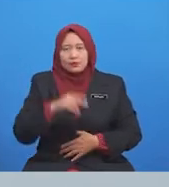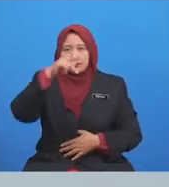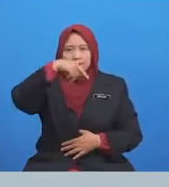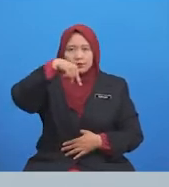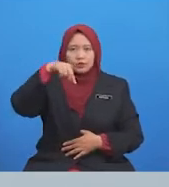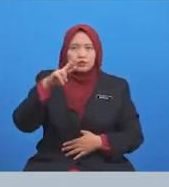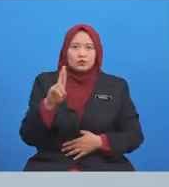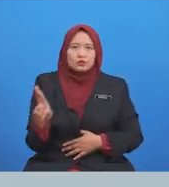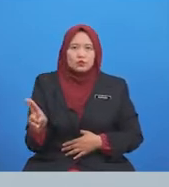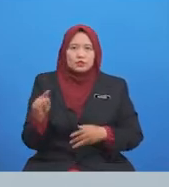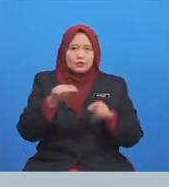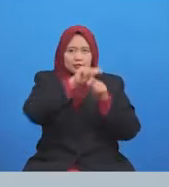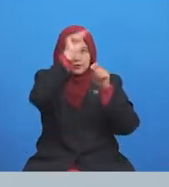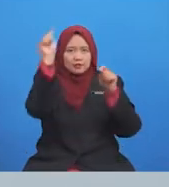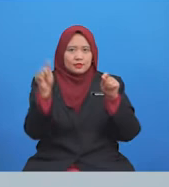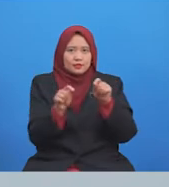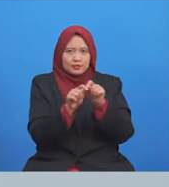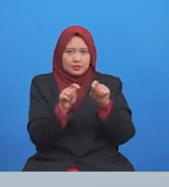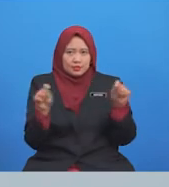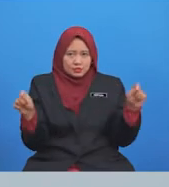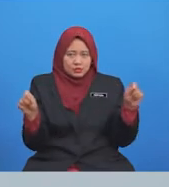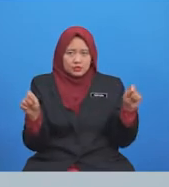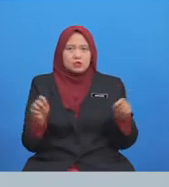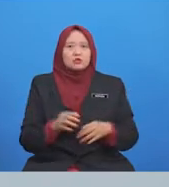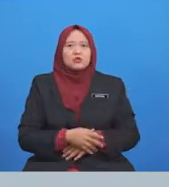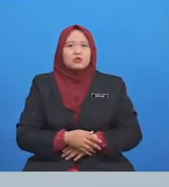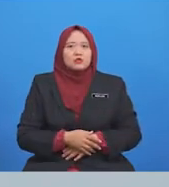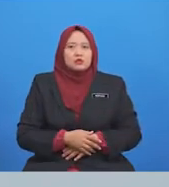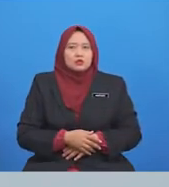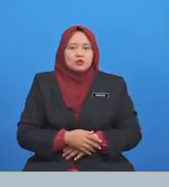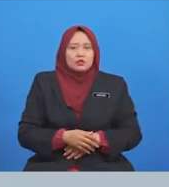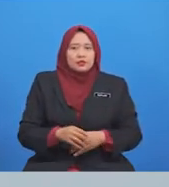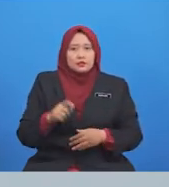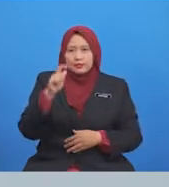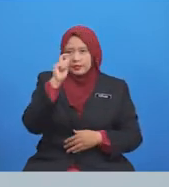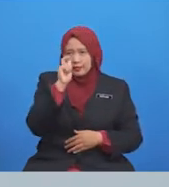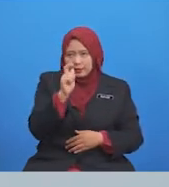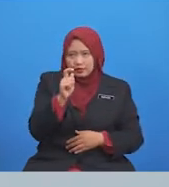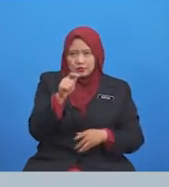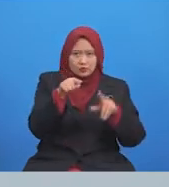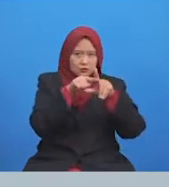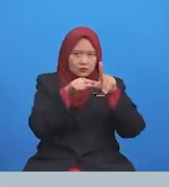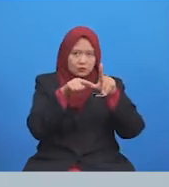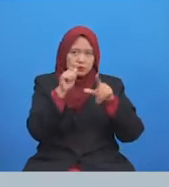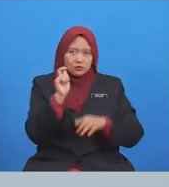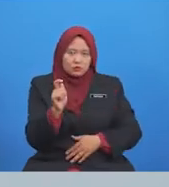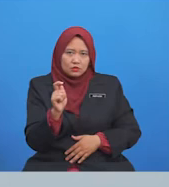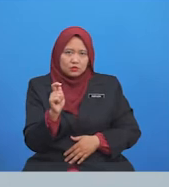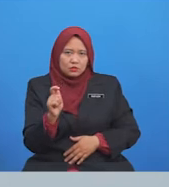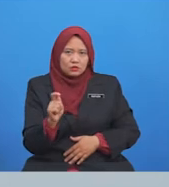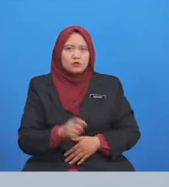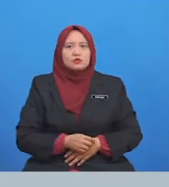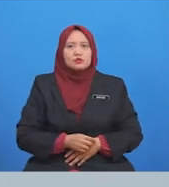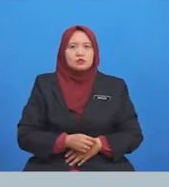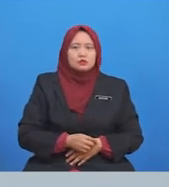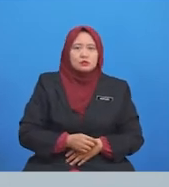PQR ialah tangen kepada bulatan. Sudut X ialah sudut di antara perentas QS dengan